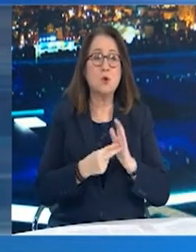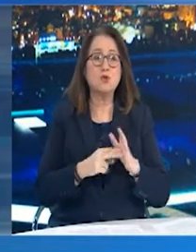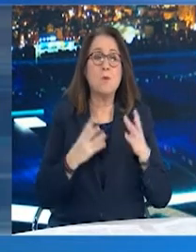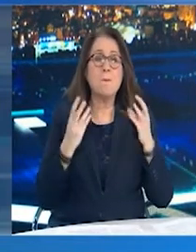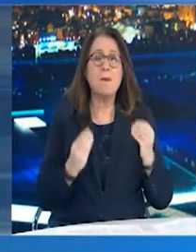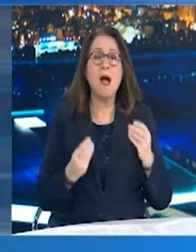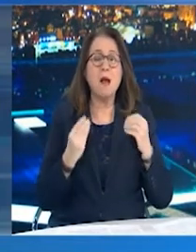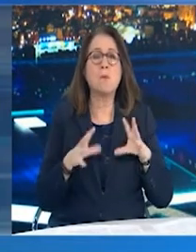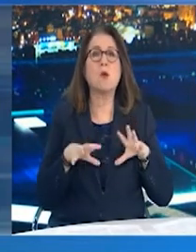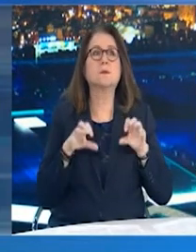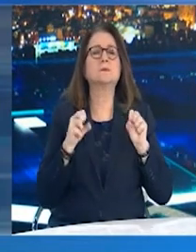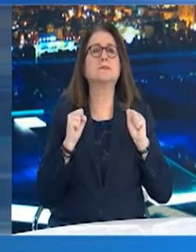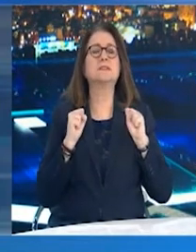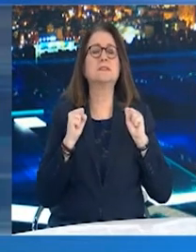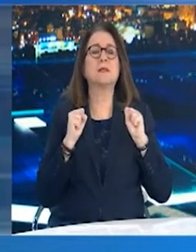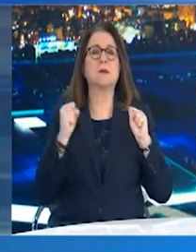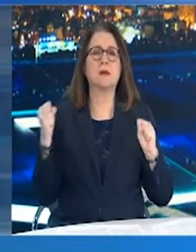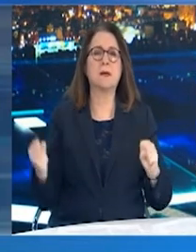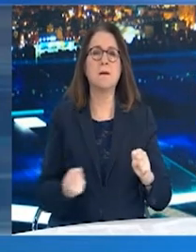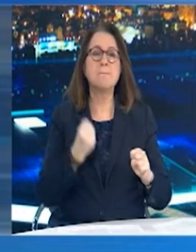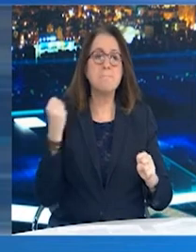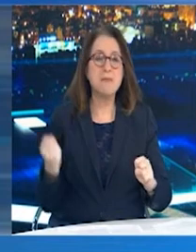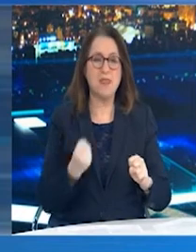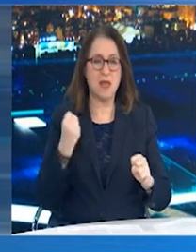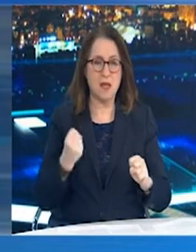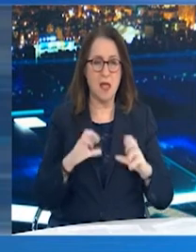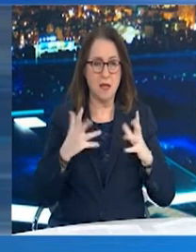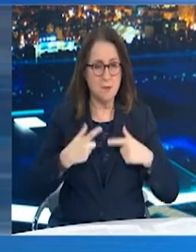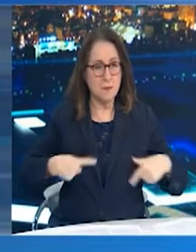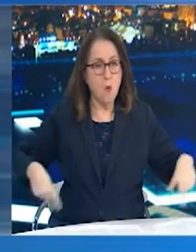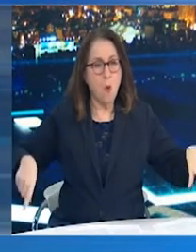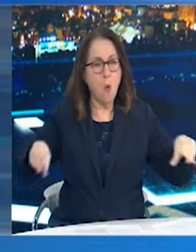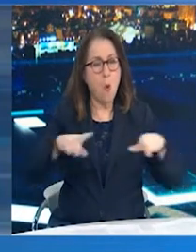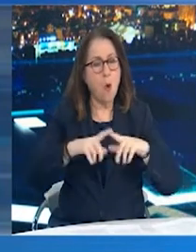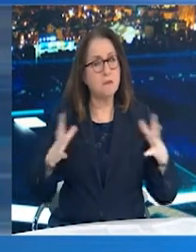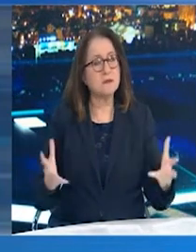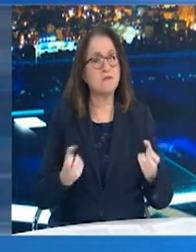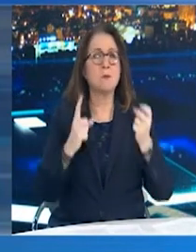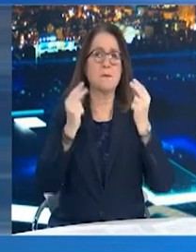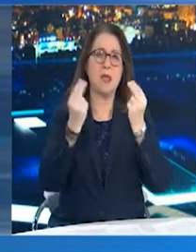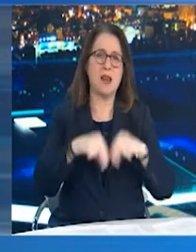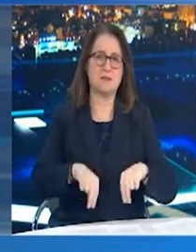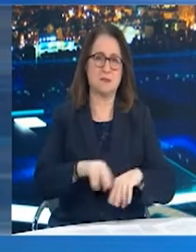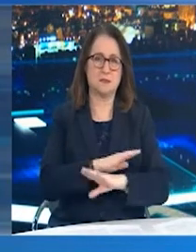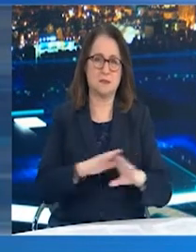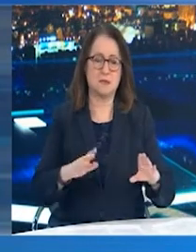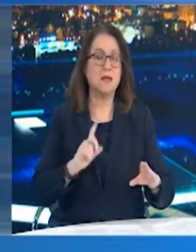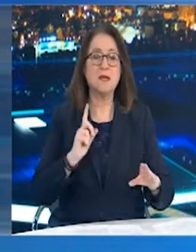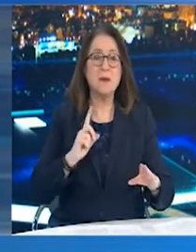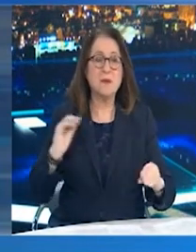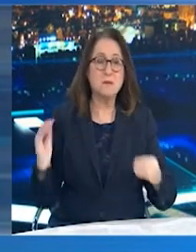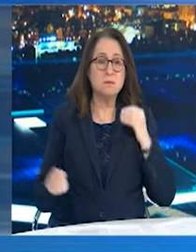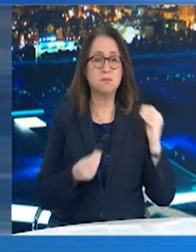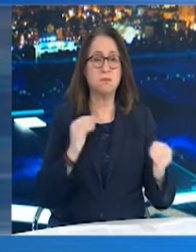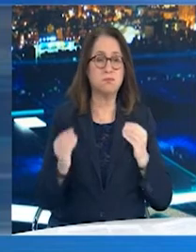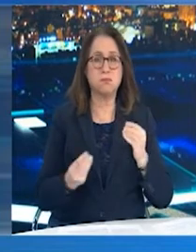με αυτοσυγκράτηση και πειθαρχία, γιατί το ζητούμενο είναι όλοι μαζί να βρούμε μια χρυσή τομή, ώστε η λειτουργία των δραστηριοτήτων να μην επιφέρει σημαντική